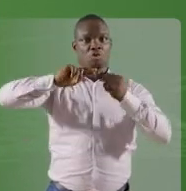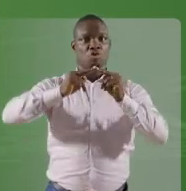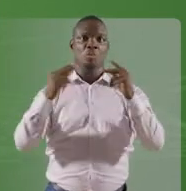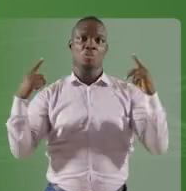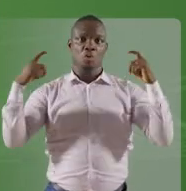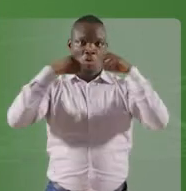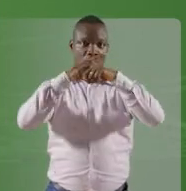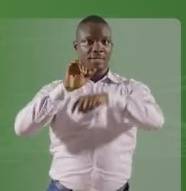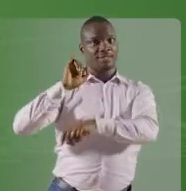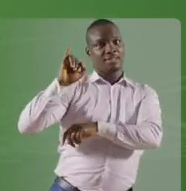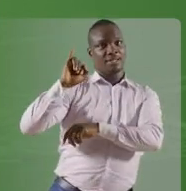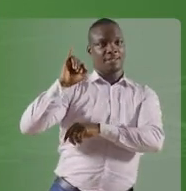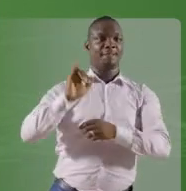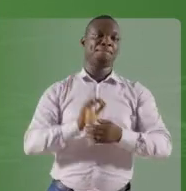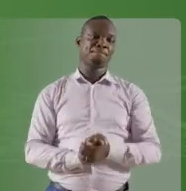complexe I.